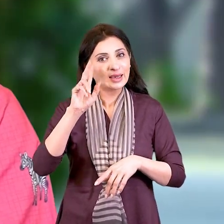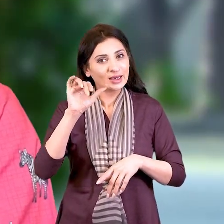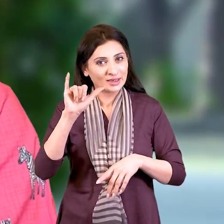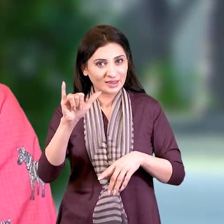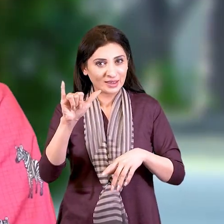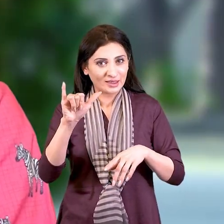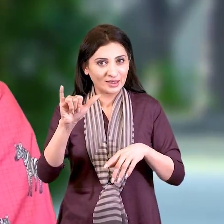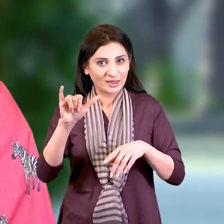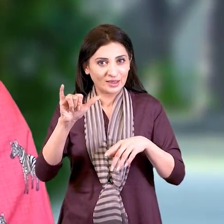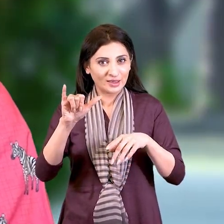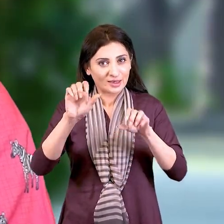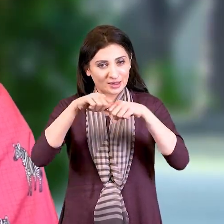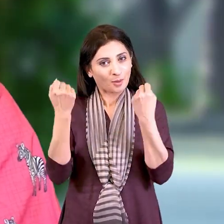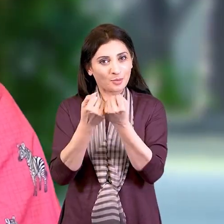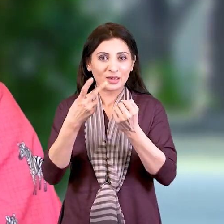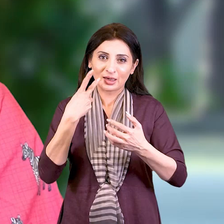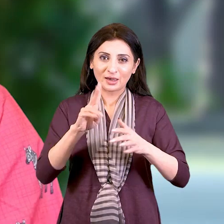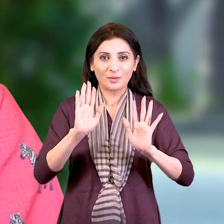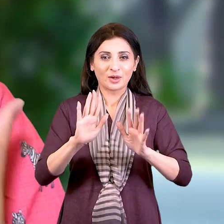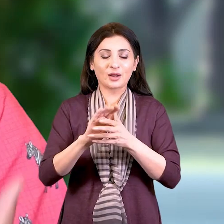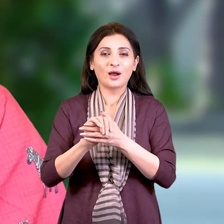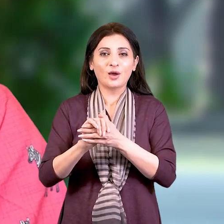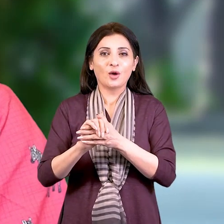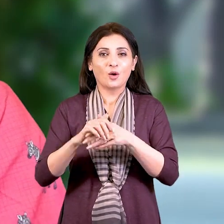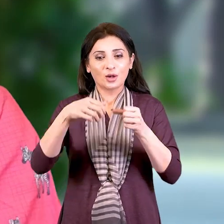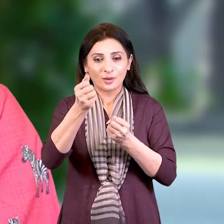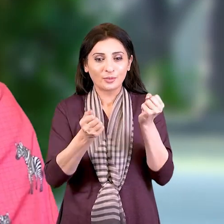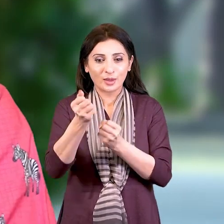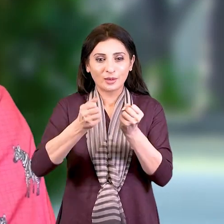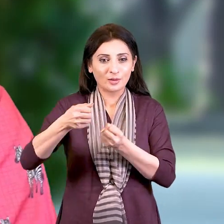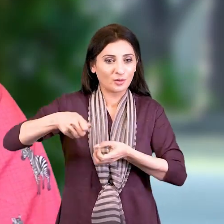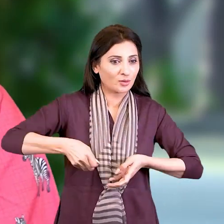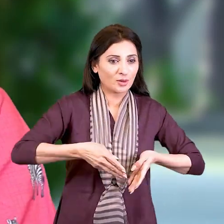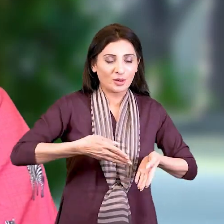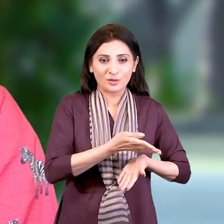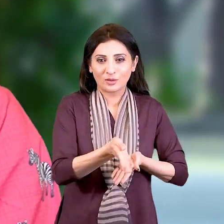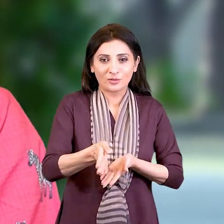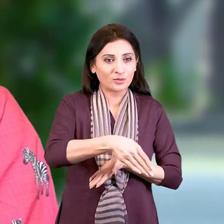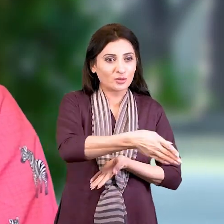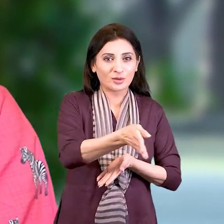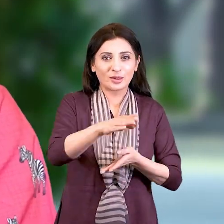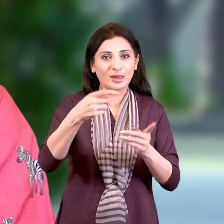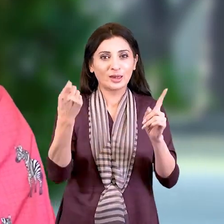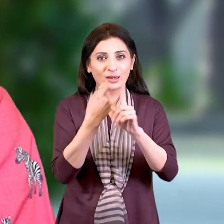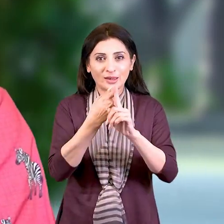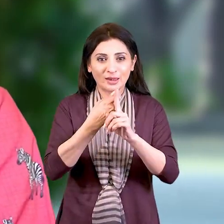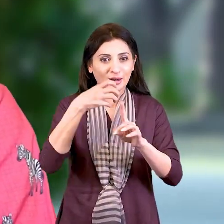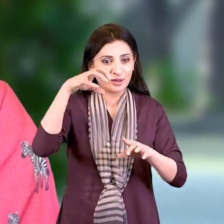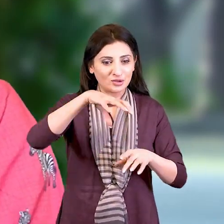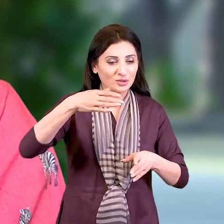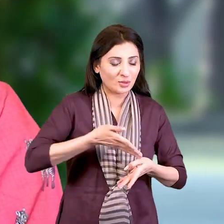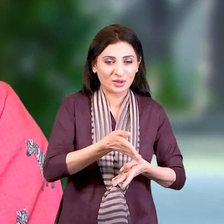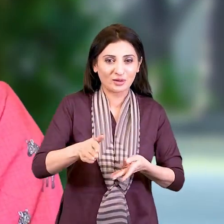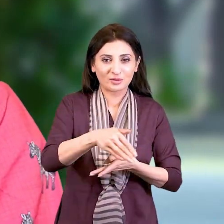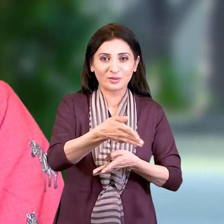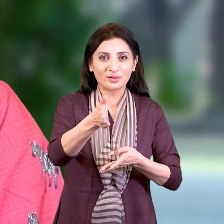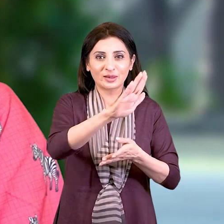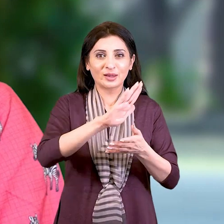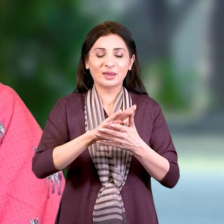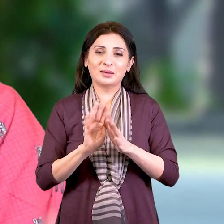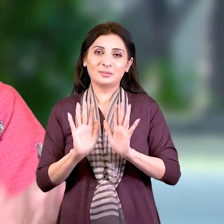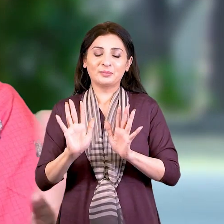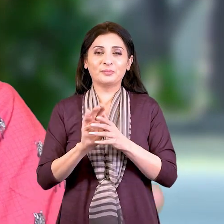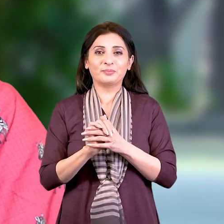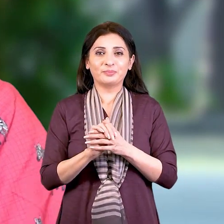vendor in Karachi who would help us develop whatever we had in our mind. उसके बाद भी back and forth बहुत चलती रही सब कुछ. Once that order